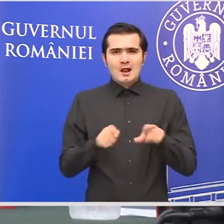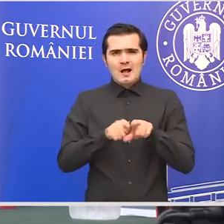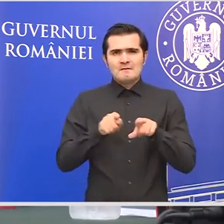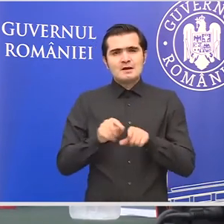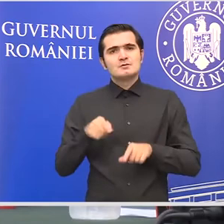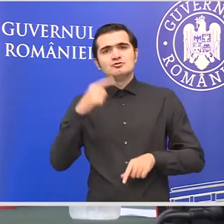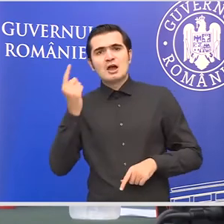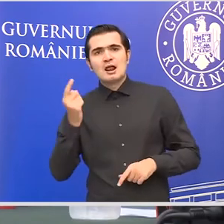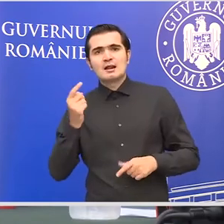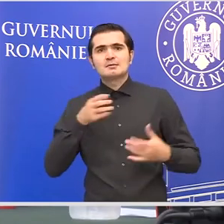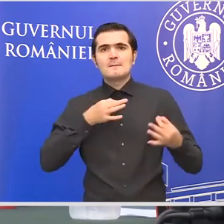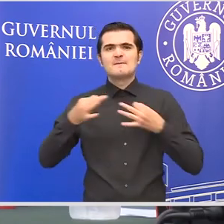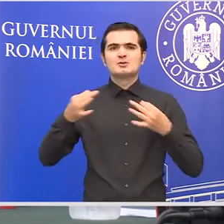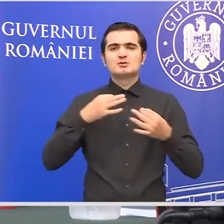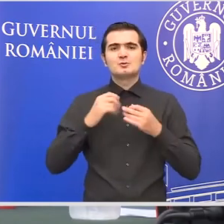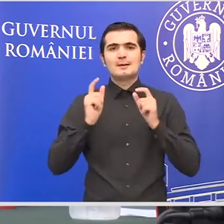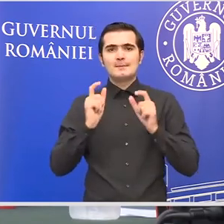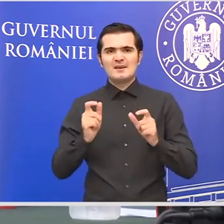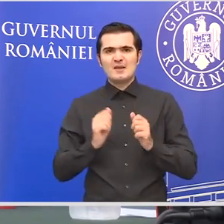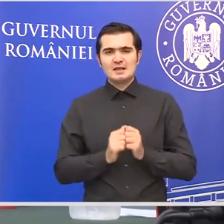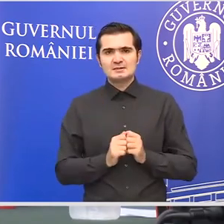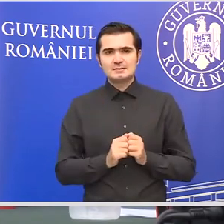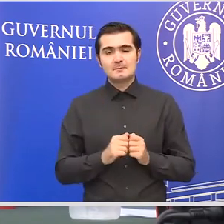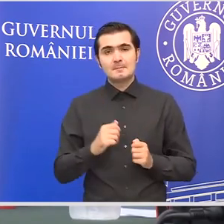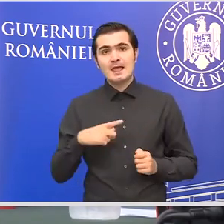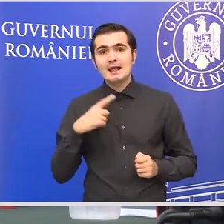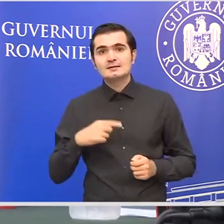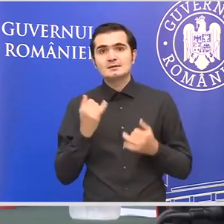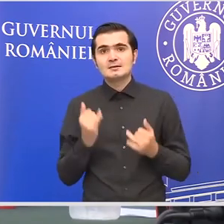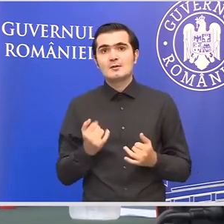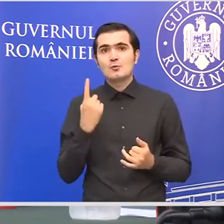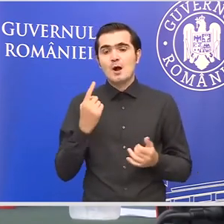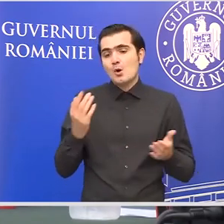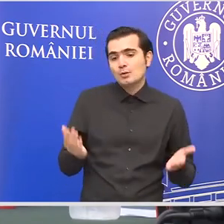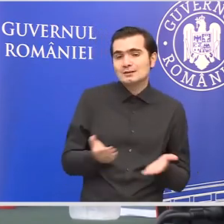celelalte măsuri de prevenție. Există o tendință în momentul de față